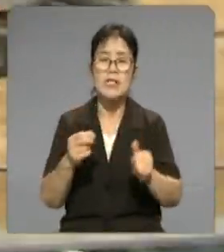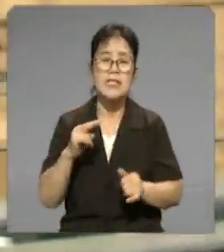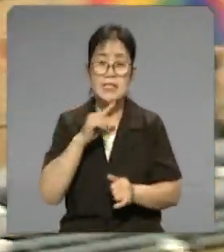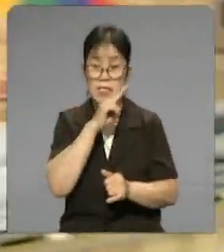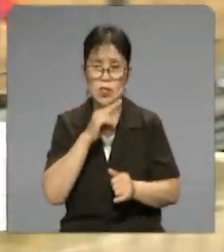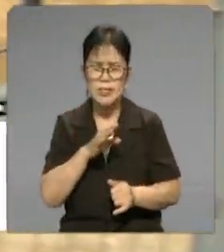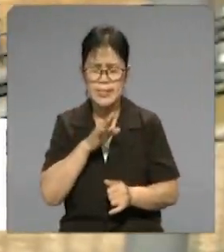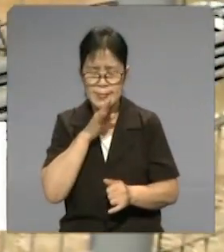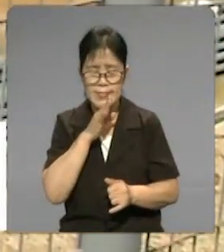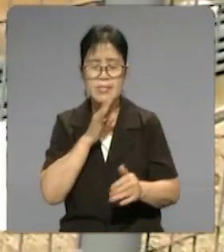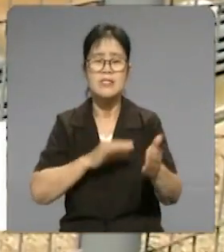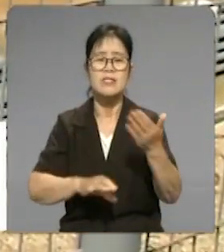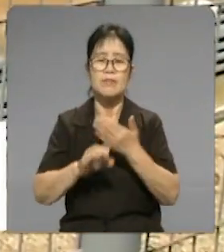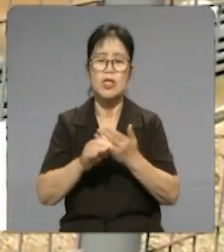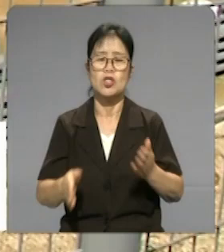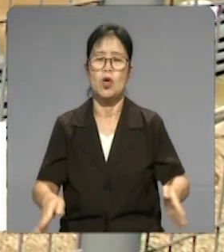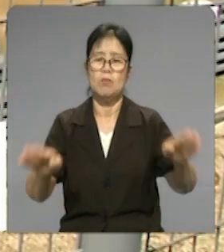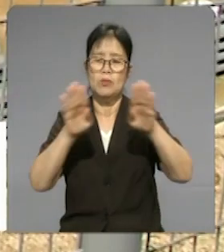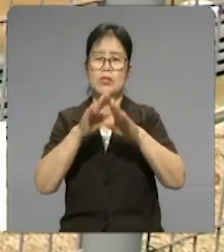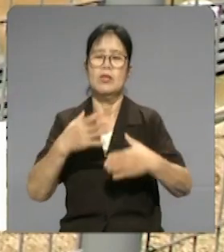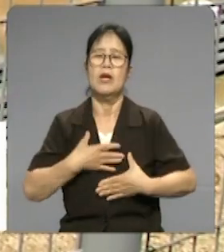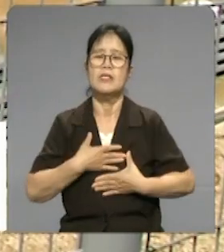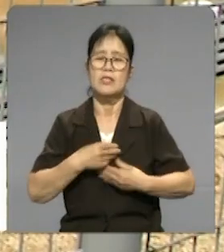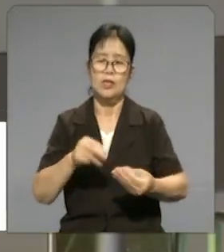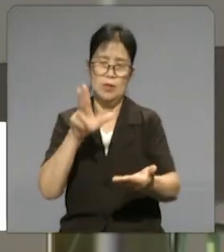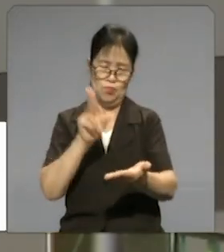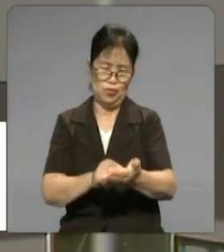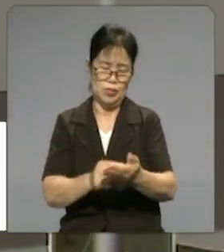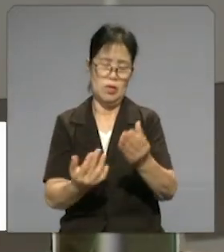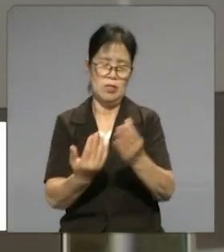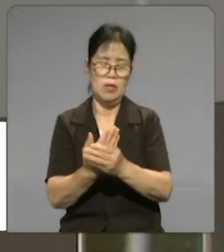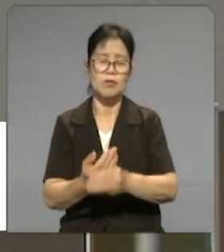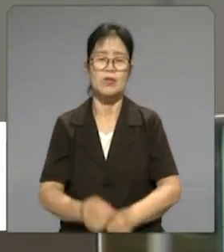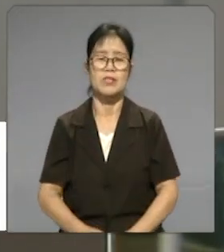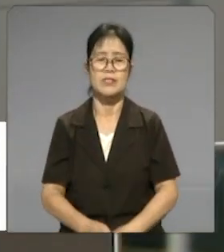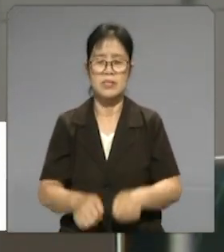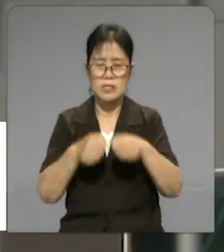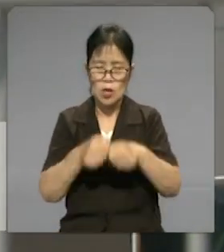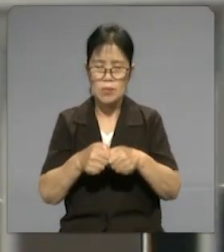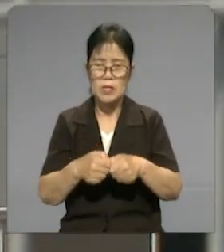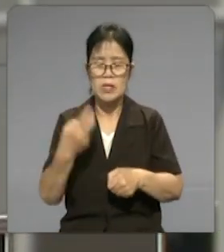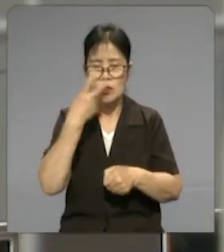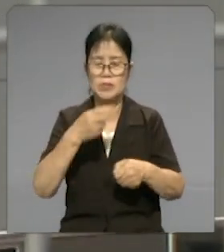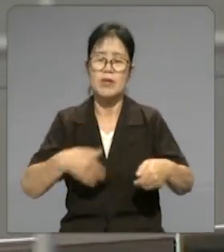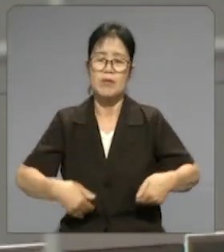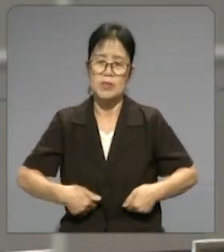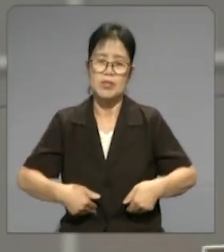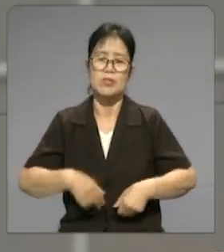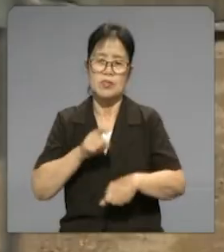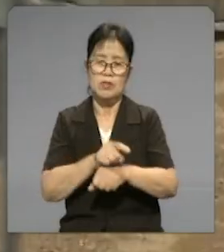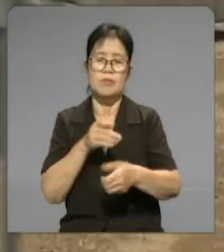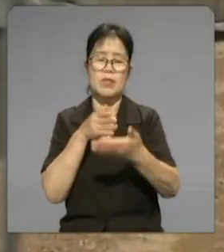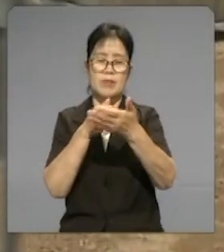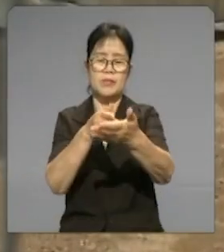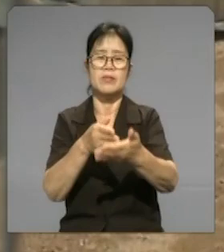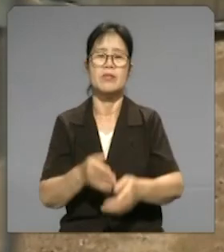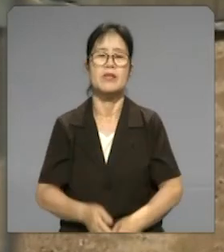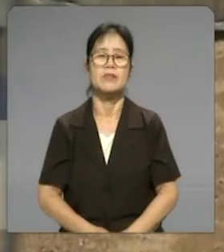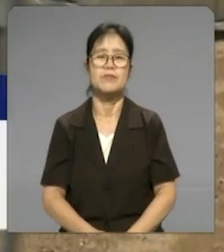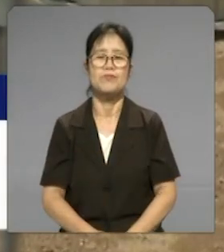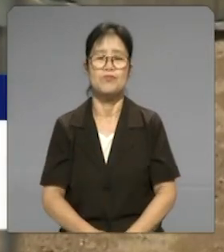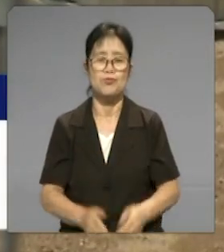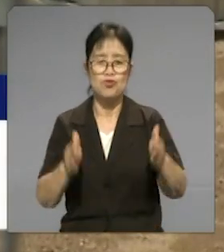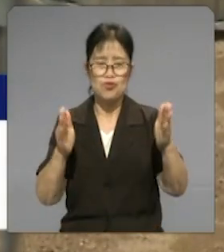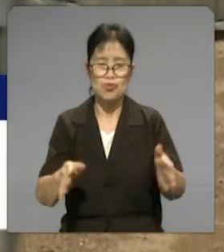의혹이 사실일 경우 건물 안전에 문제가 될 수 있다며 정밀 검사 필요성을 제기합니다 그